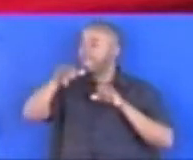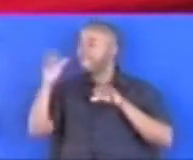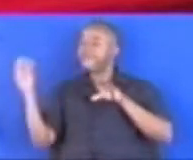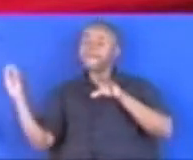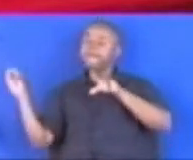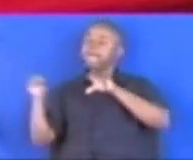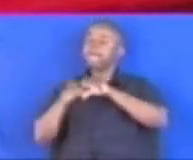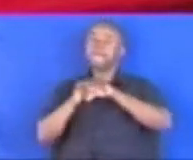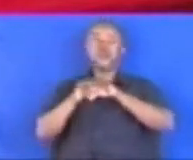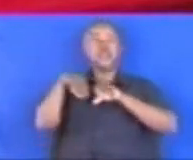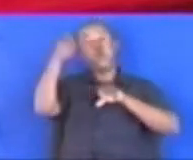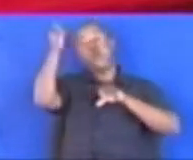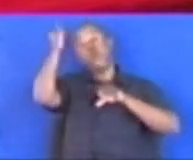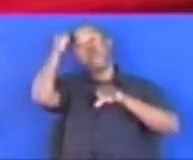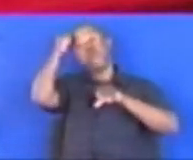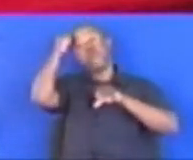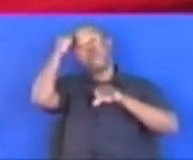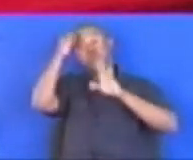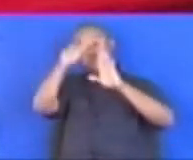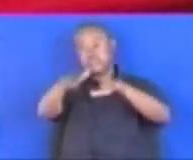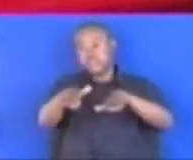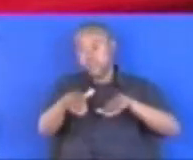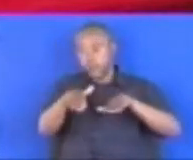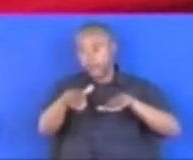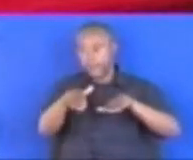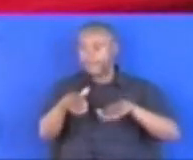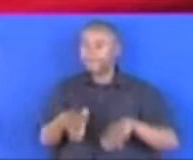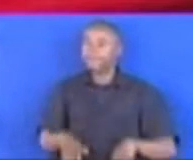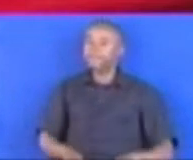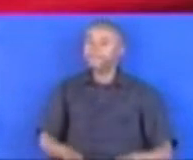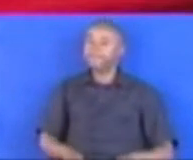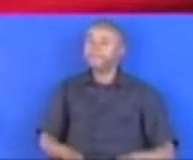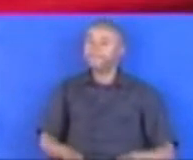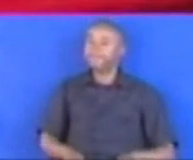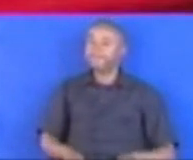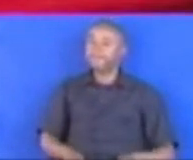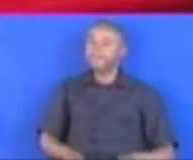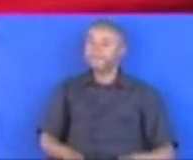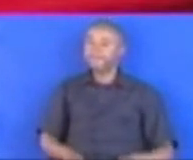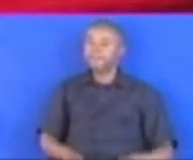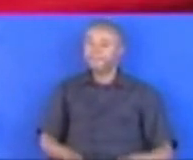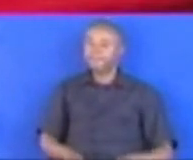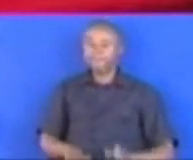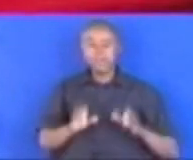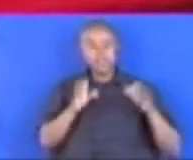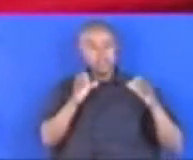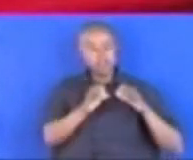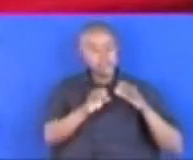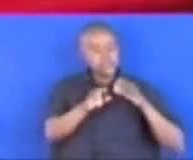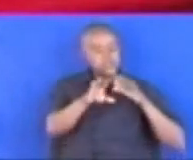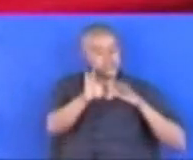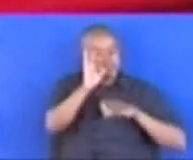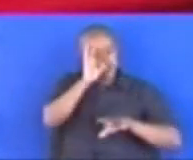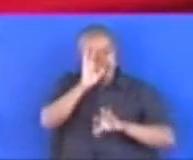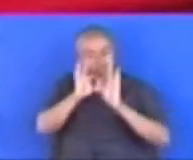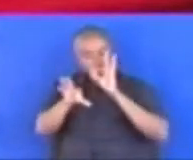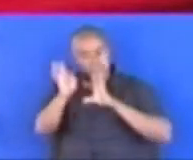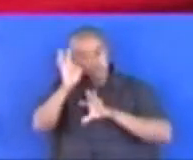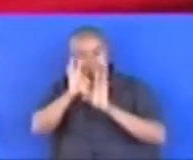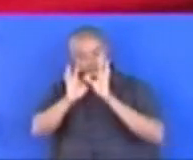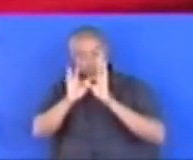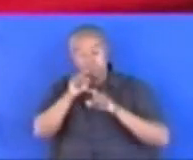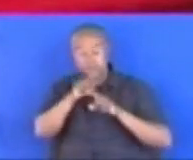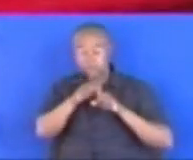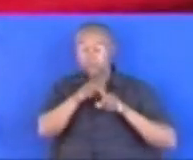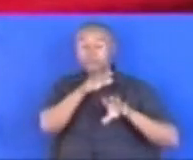Hansard. Mheshimiwa Naibu Spika, maelezo kamati ilichambua na yafuatayo ni maelezo